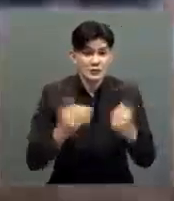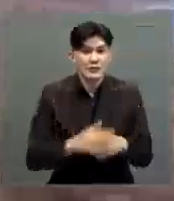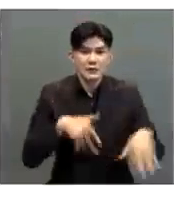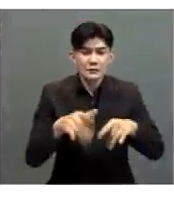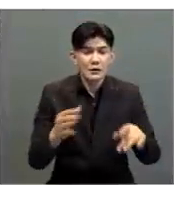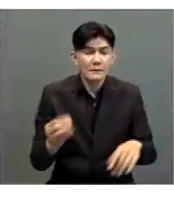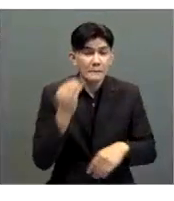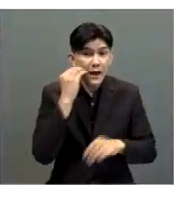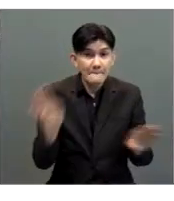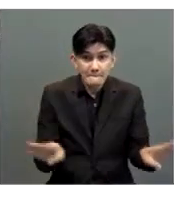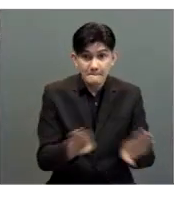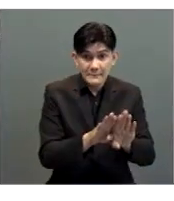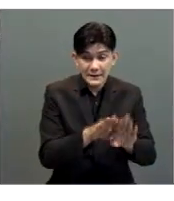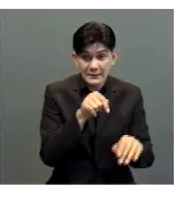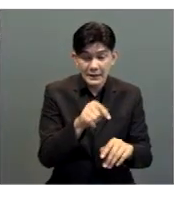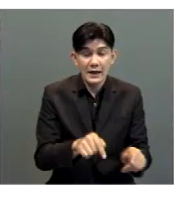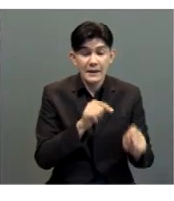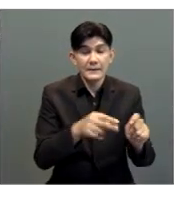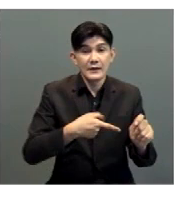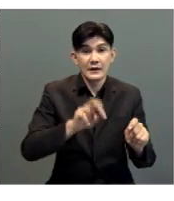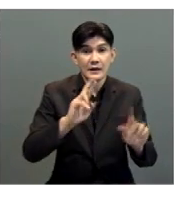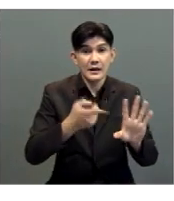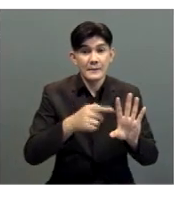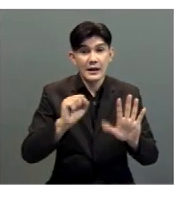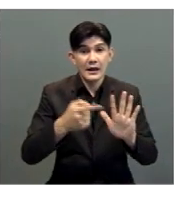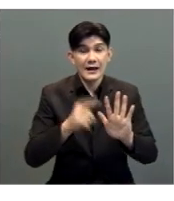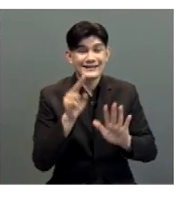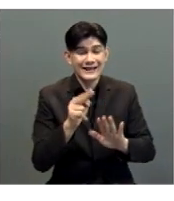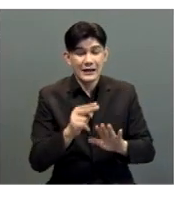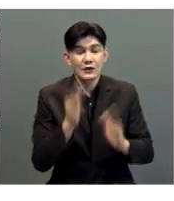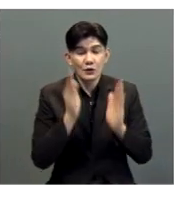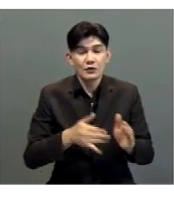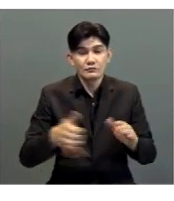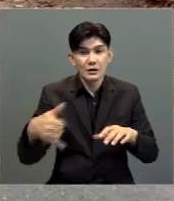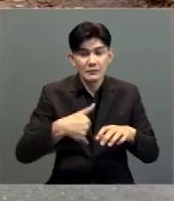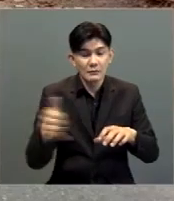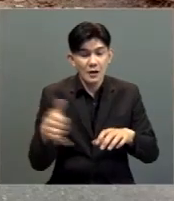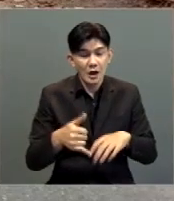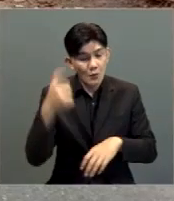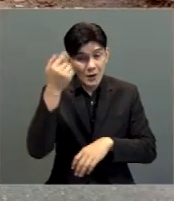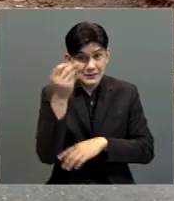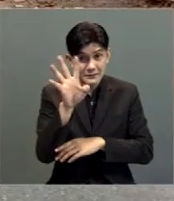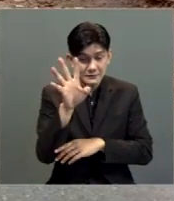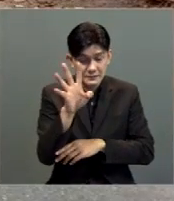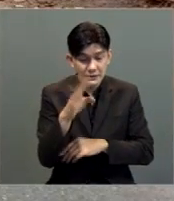แต่ส่วนที่สุรินทร์นะคะสั่งปิดหมู่บ้านนิคม3ตำบลโคกสะอาดอำเภอปราสาทห้ามคนเข้าออก 14วันตั้งแต่ 6